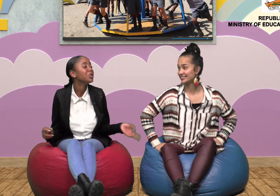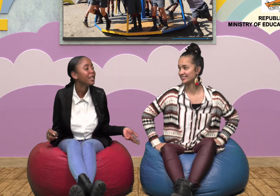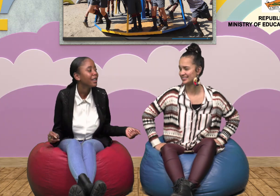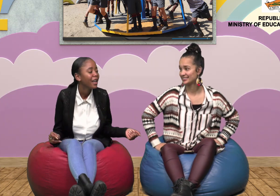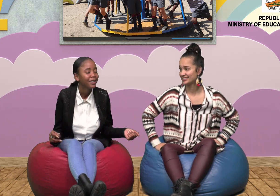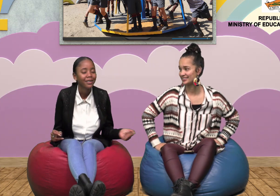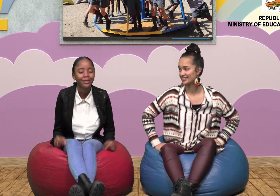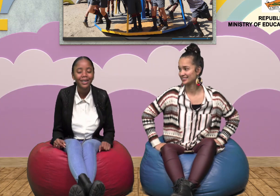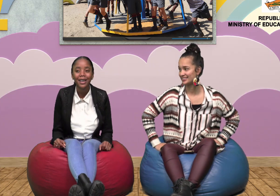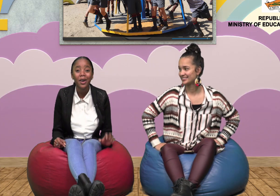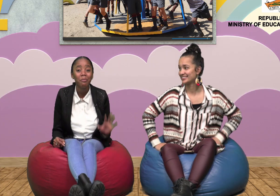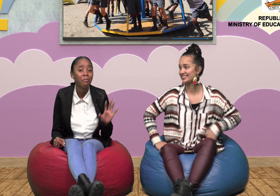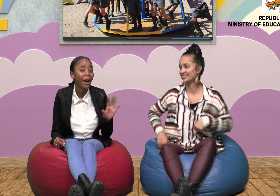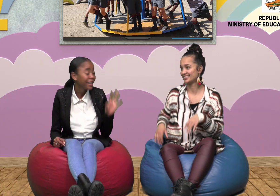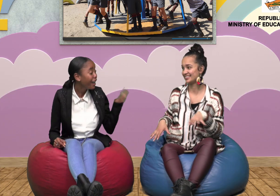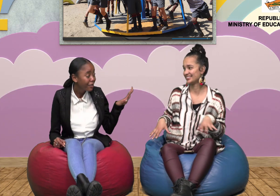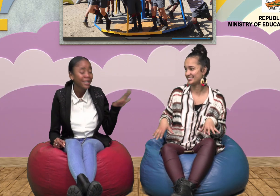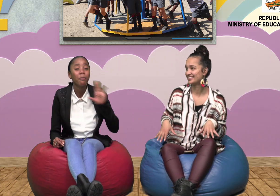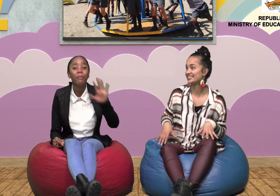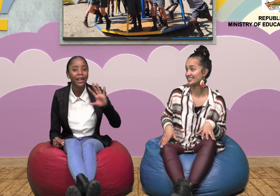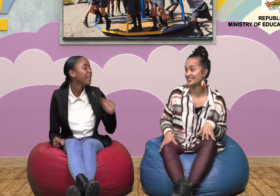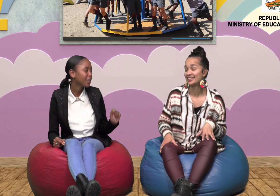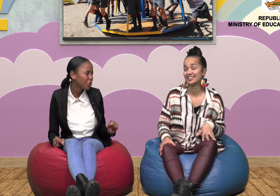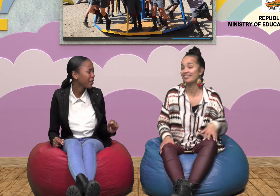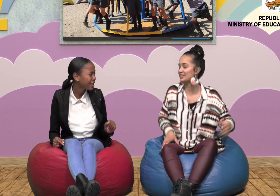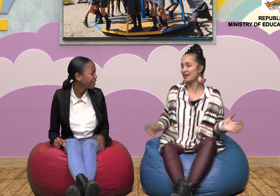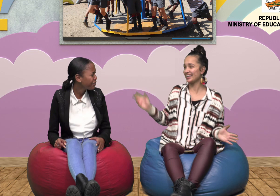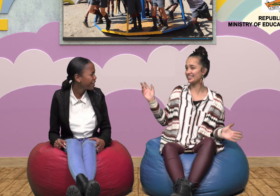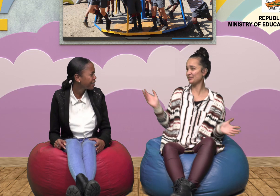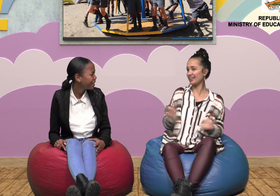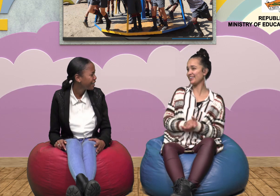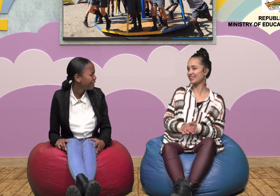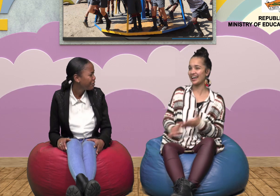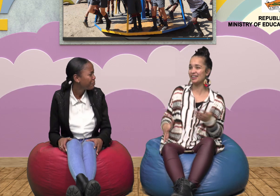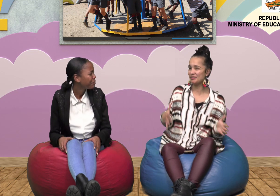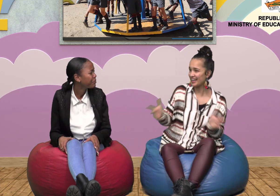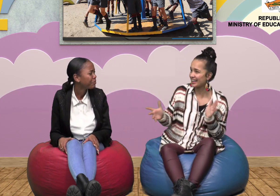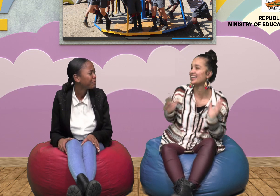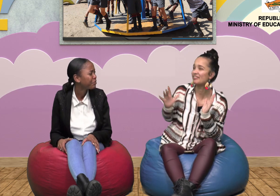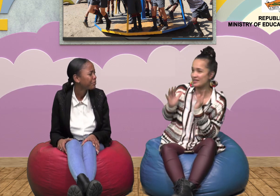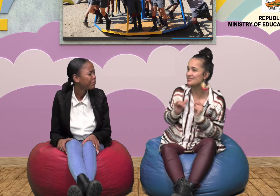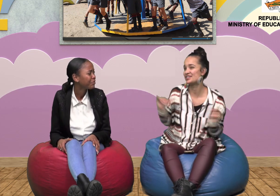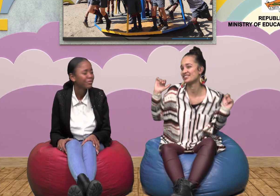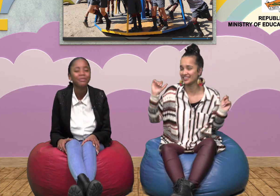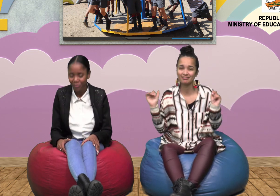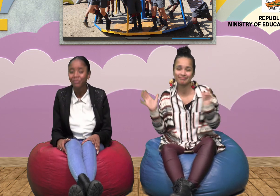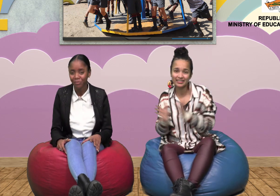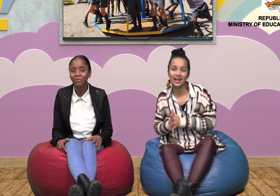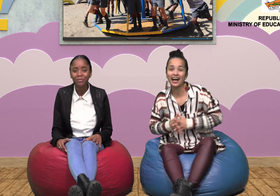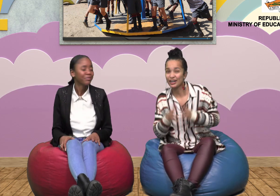Wow, Geniet, dit was 'n baie lekker storie. Dit was 'n baie lekker geweest. storie. Kyk, hulle moet maar elke dag van my stories